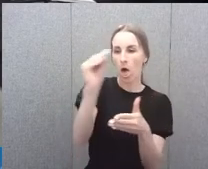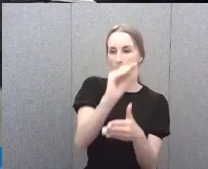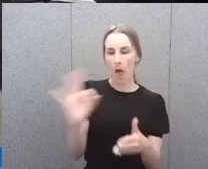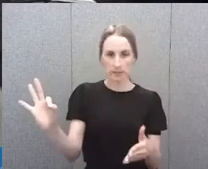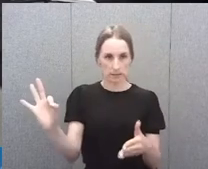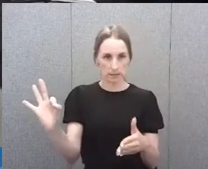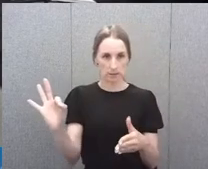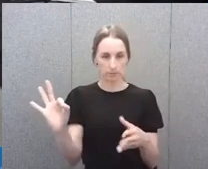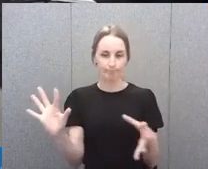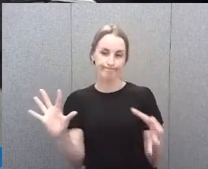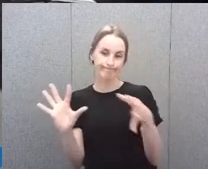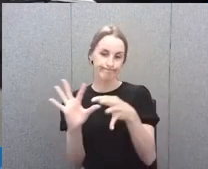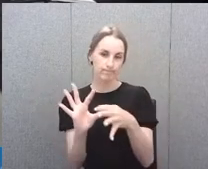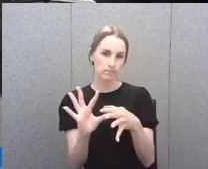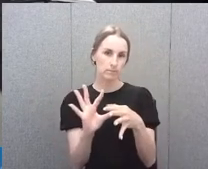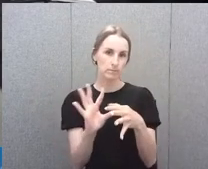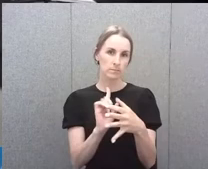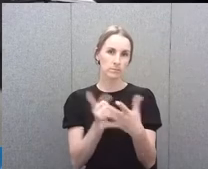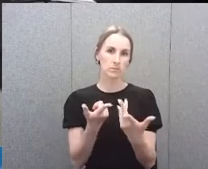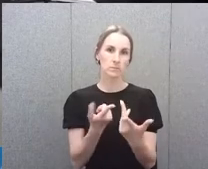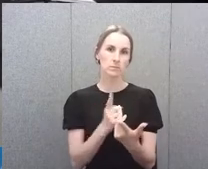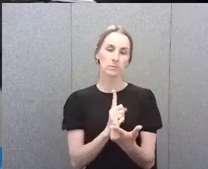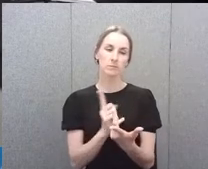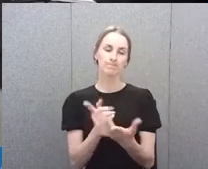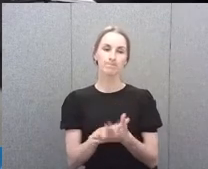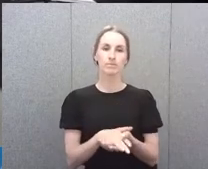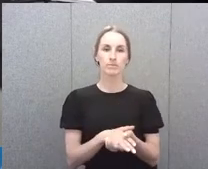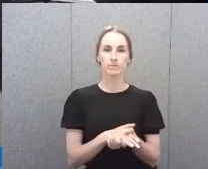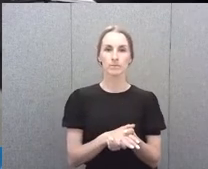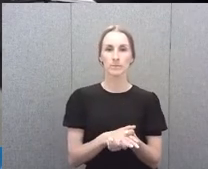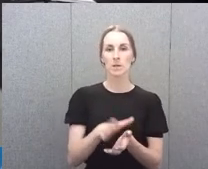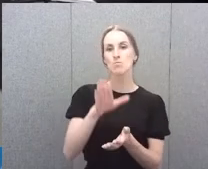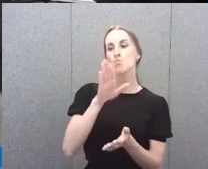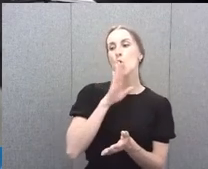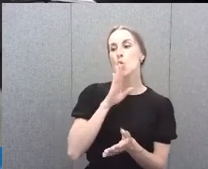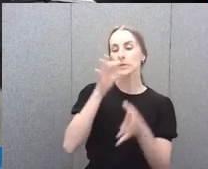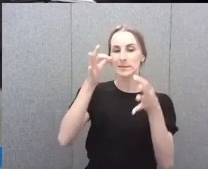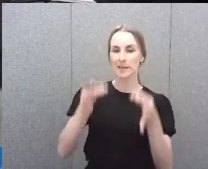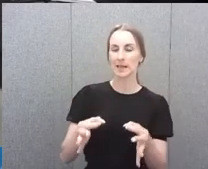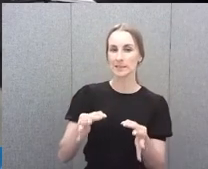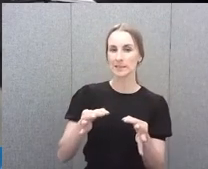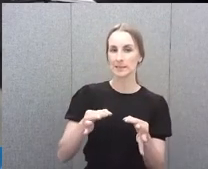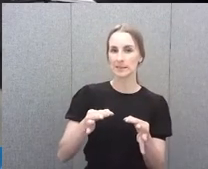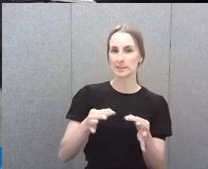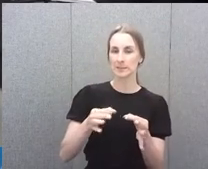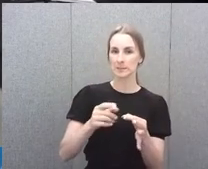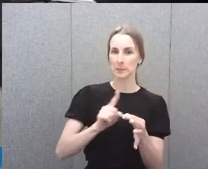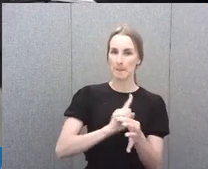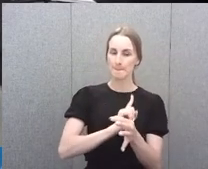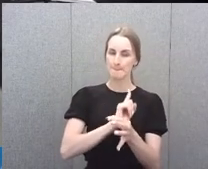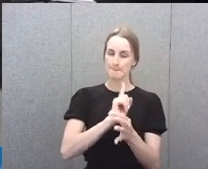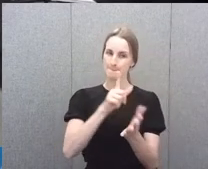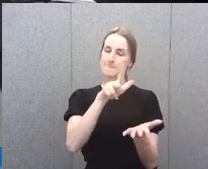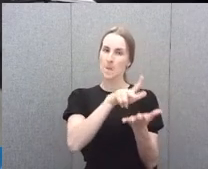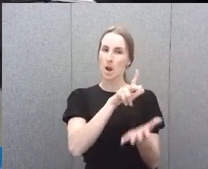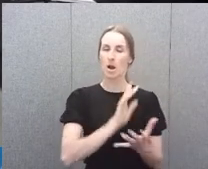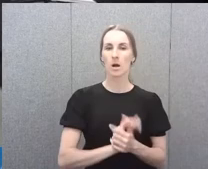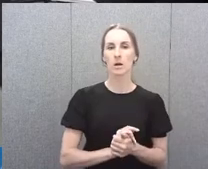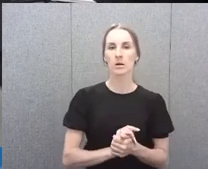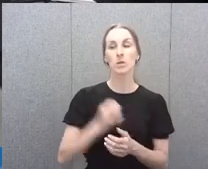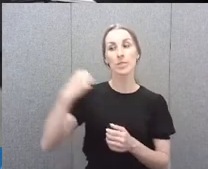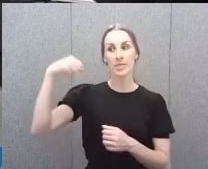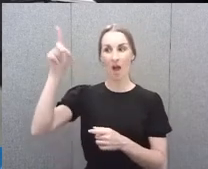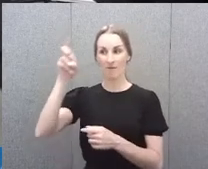они приблизились к европейскому обществу и чтобы там утвердились права женщин в их еще